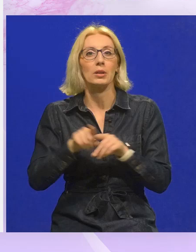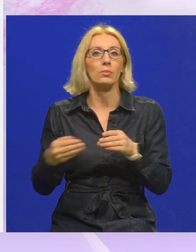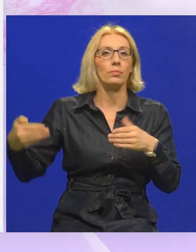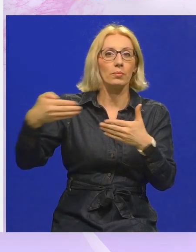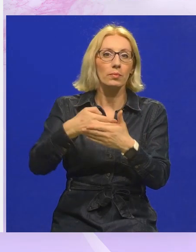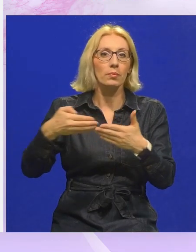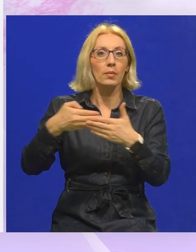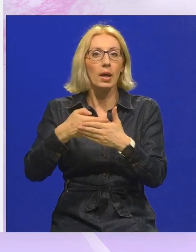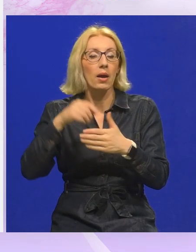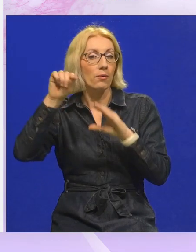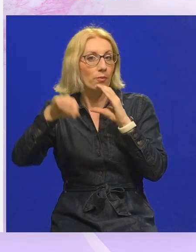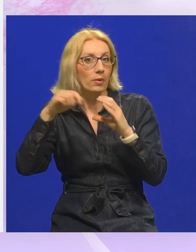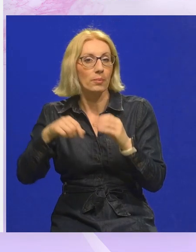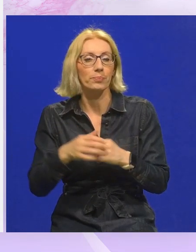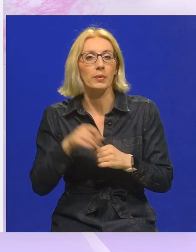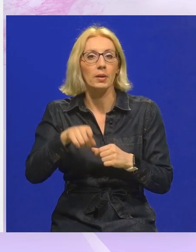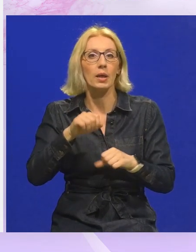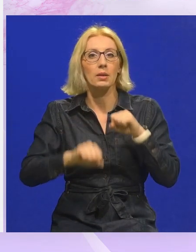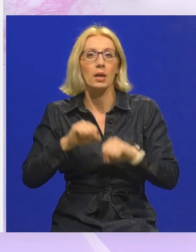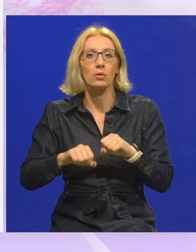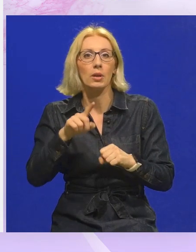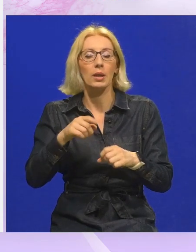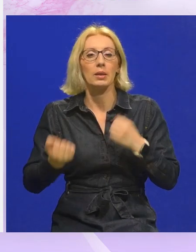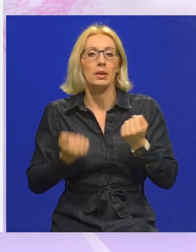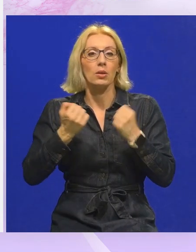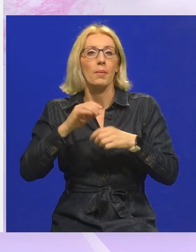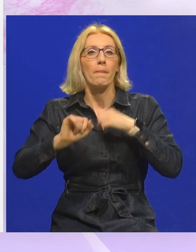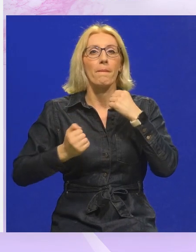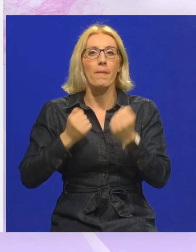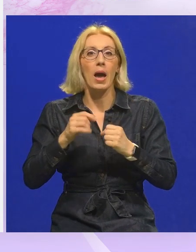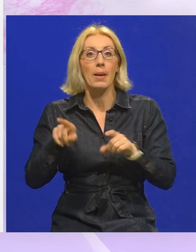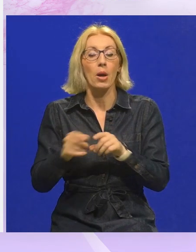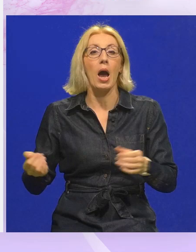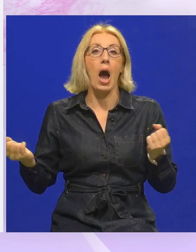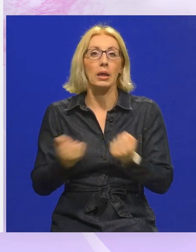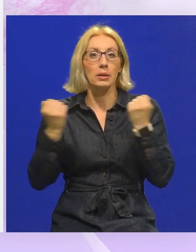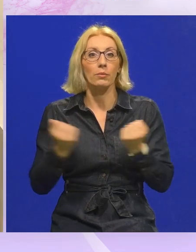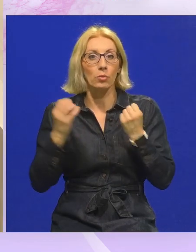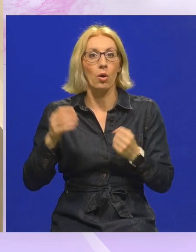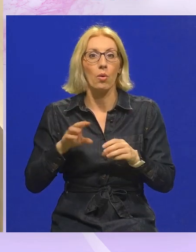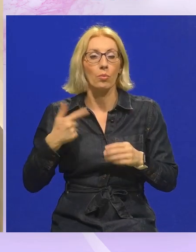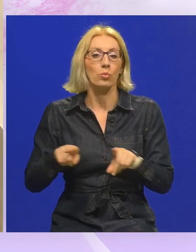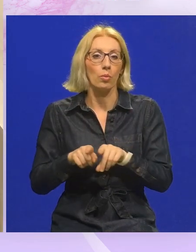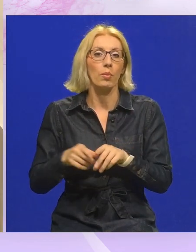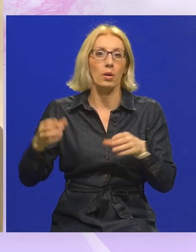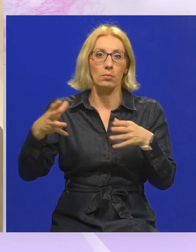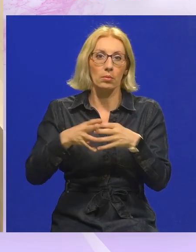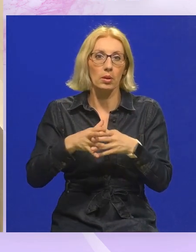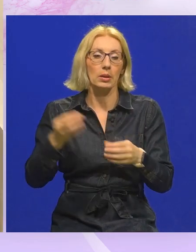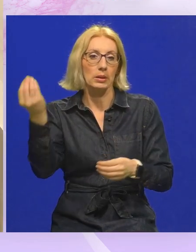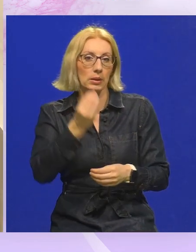to jest u GIF. Na taj način djeca i mladi s teškoćama u razvoju mogu aktivno sudjelovati, onda nisu samo publika, već su i